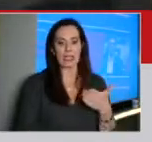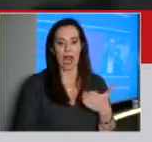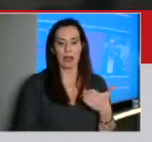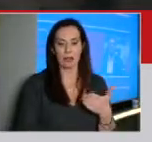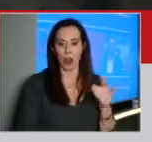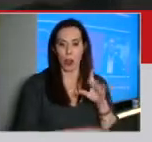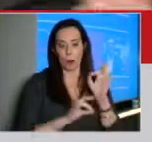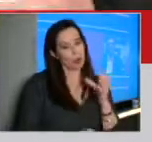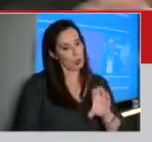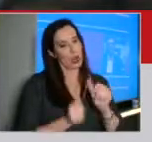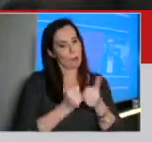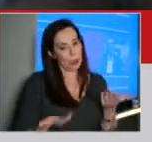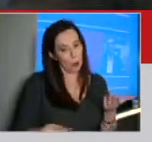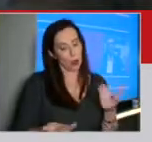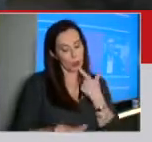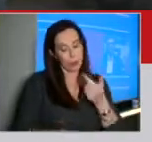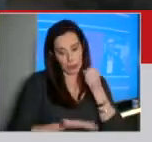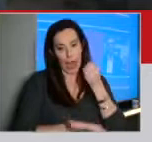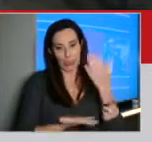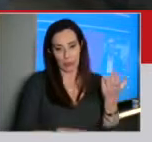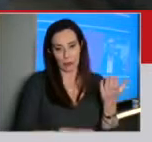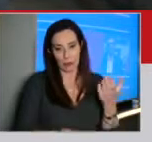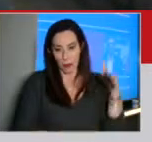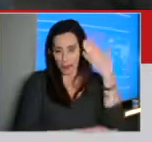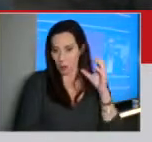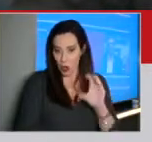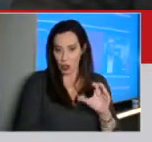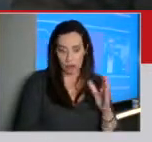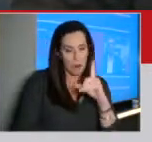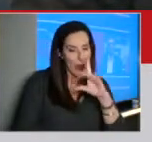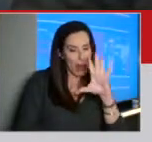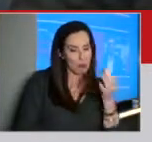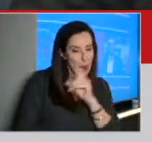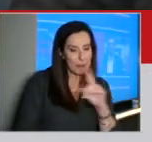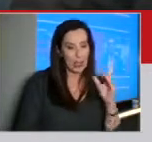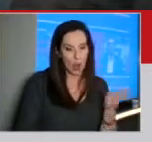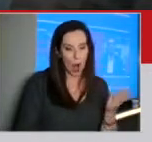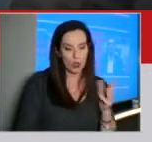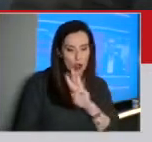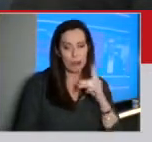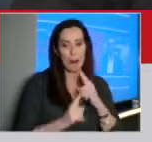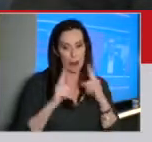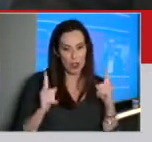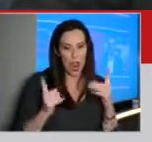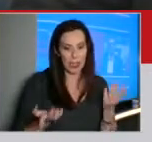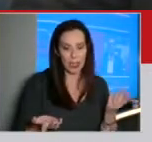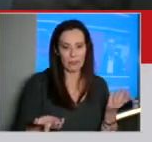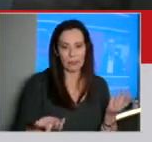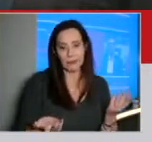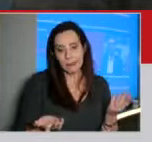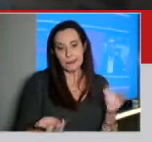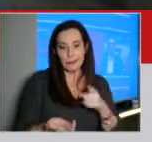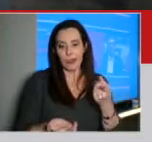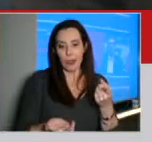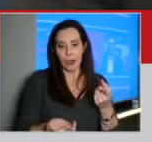לא ממש משקיעה בספורט. אם אנחנו מדברים על תקציב שהמדינה משקיעה, משהו כמו 150 מיליון שקלים בשנה,